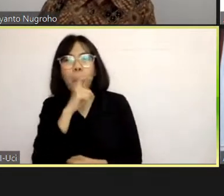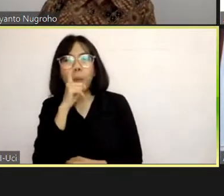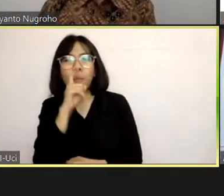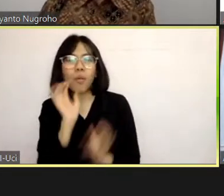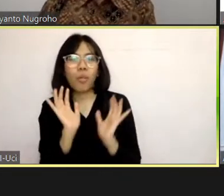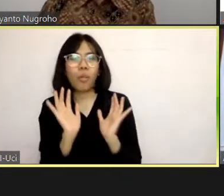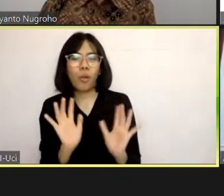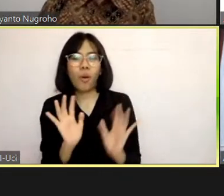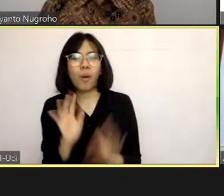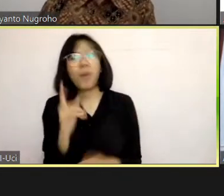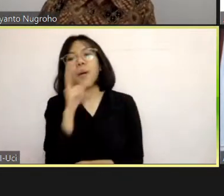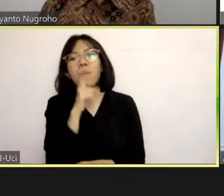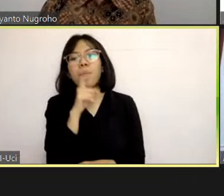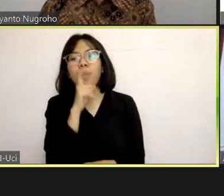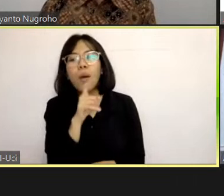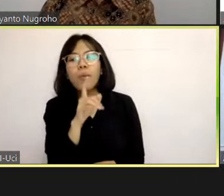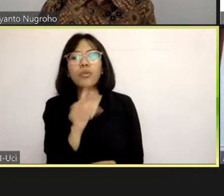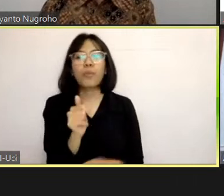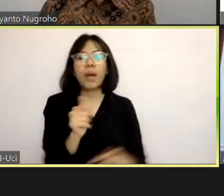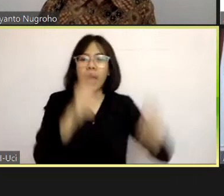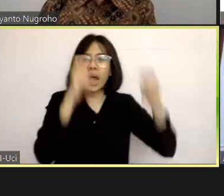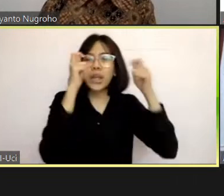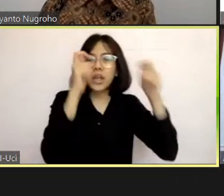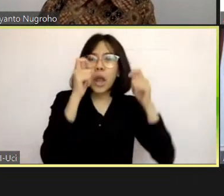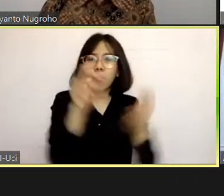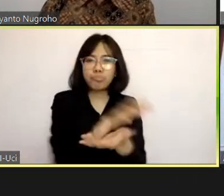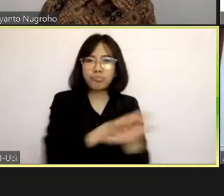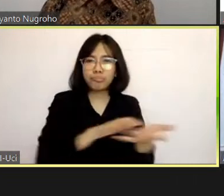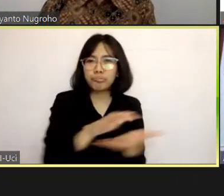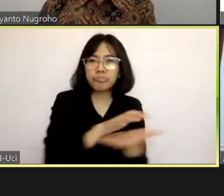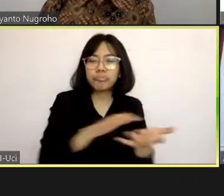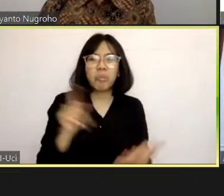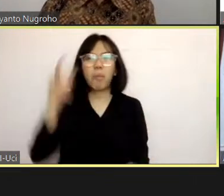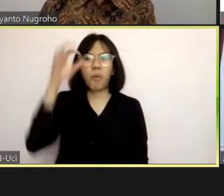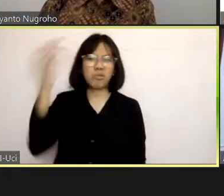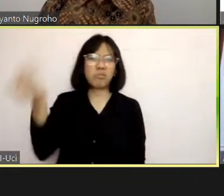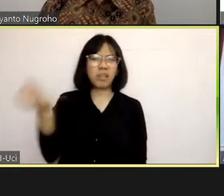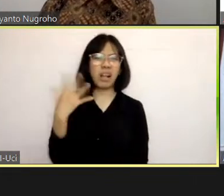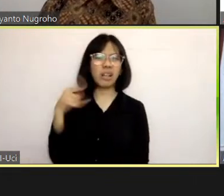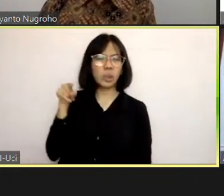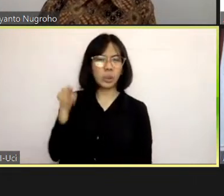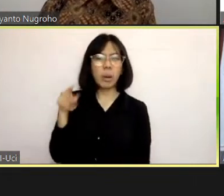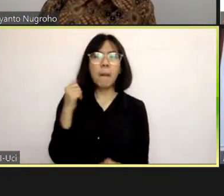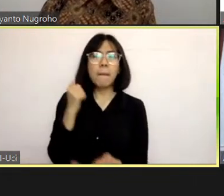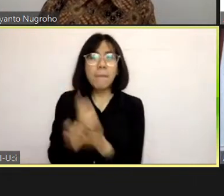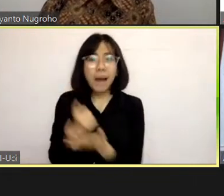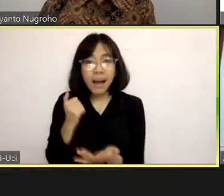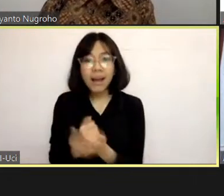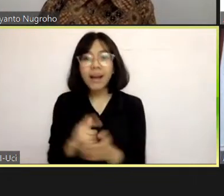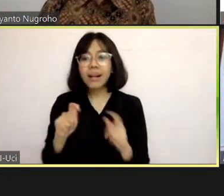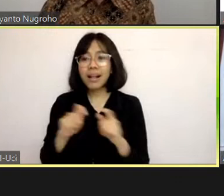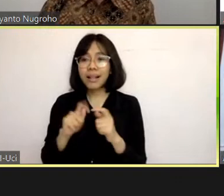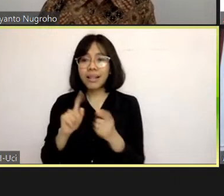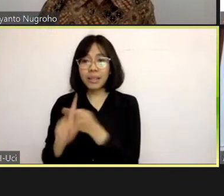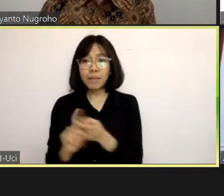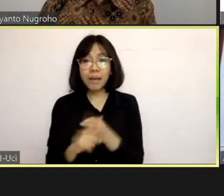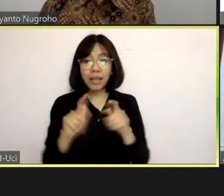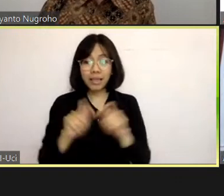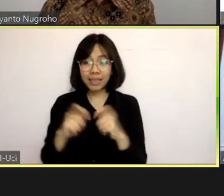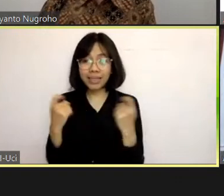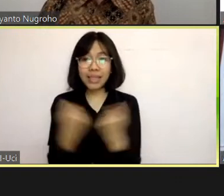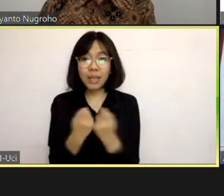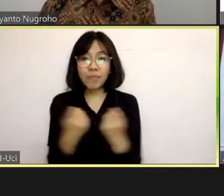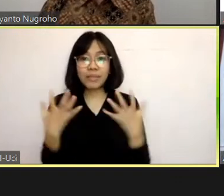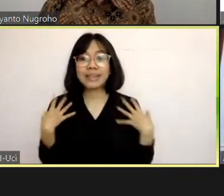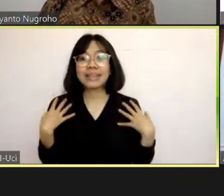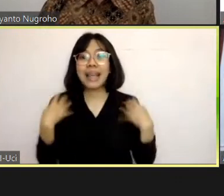kedok aja gitu untuk mengacau jalannya aksi. Padahal yang dilakukan oleh teman-teman medis, relawan medis adalah untuk